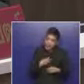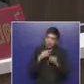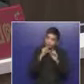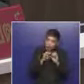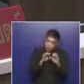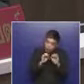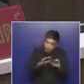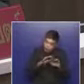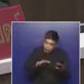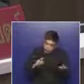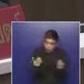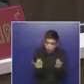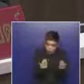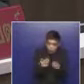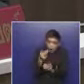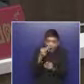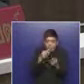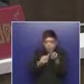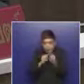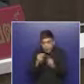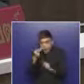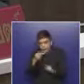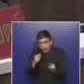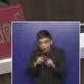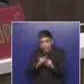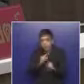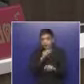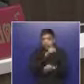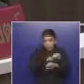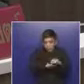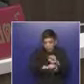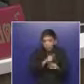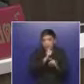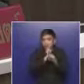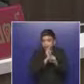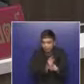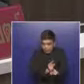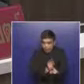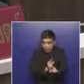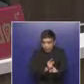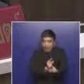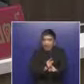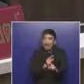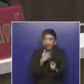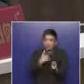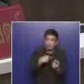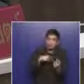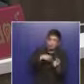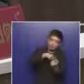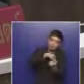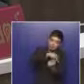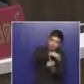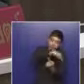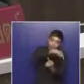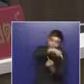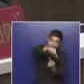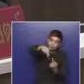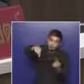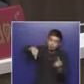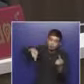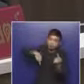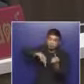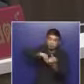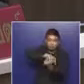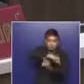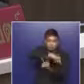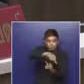ญาติบอกเพื่อนร่วมงานรอบข้างให้ทำตามแบบนี้มันจะระบบมันจะหมุนไปเป็นแบบวงจรอริยสัจ4อ่ะฮะ